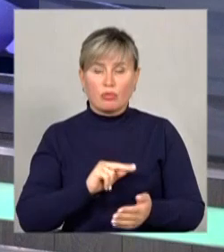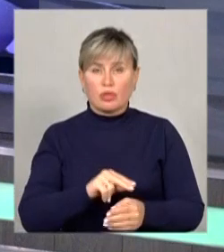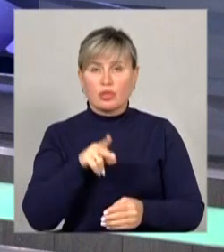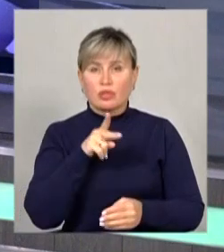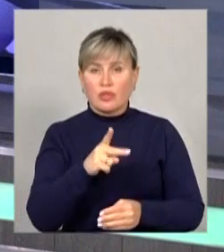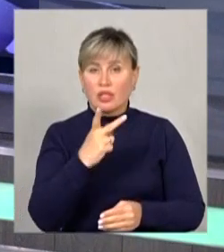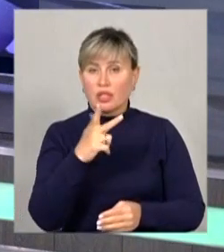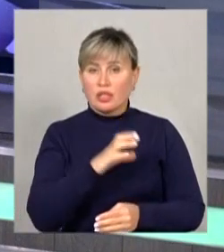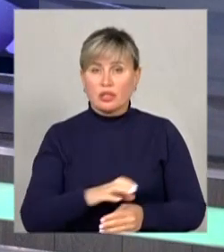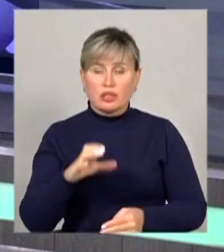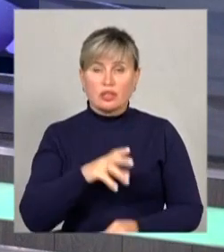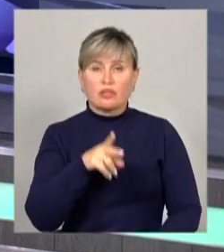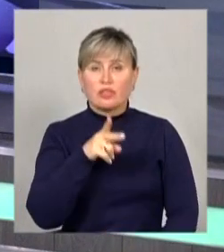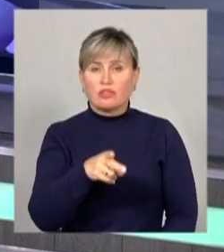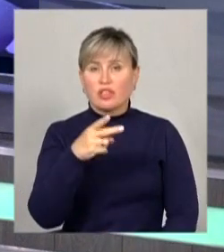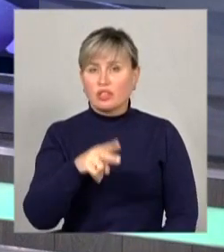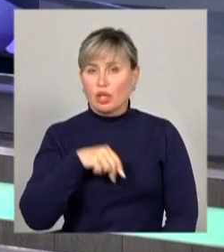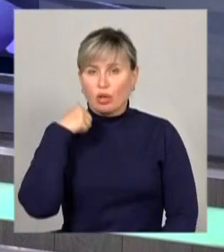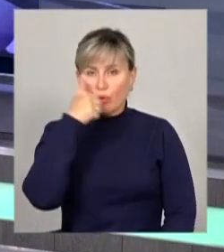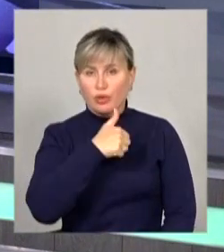23 сентября 2020 года.